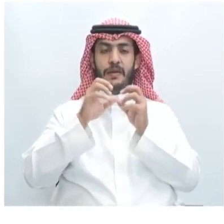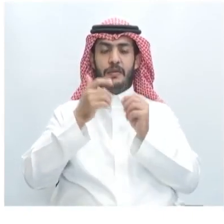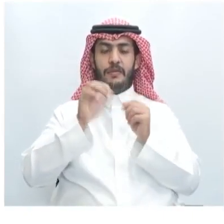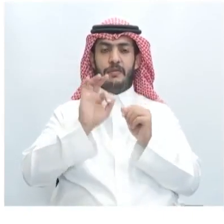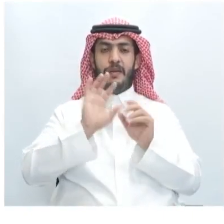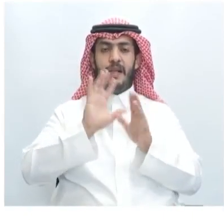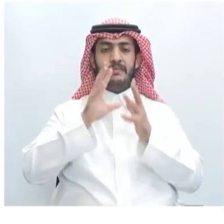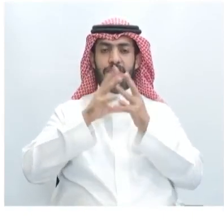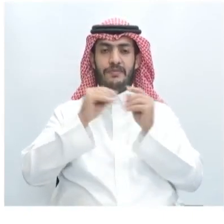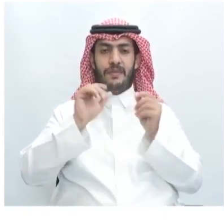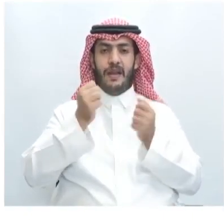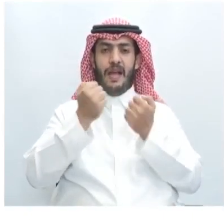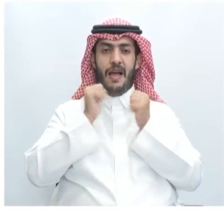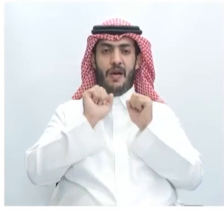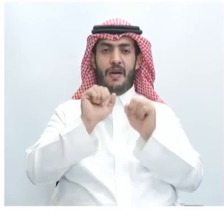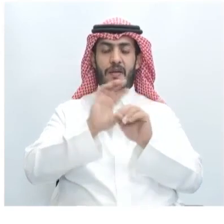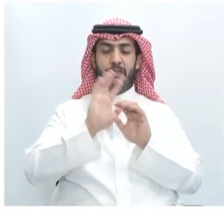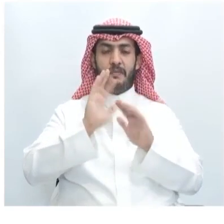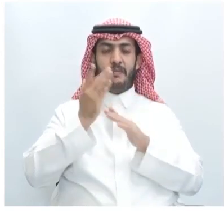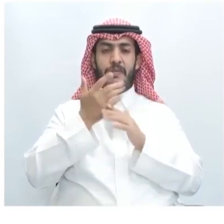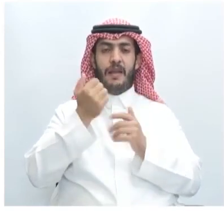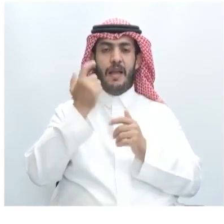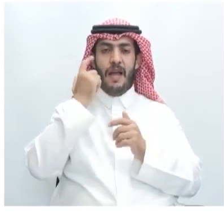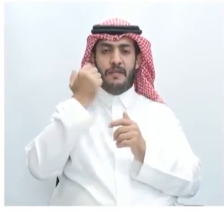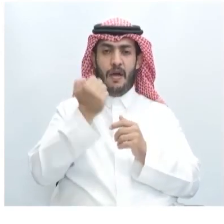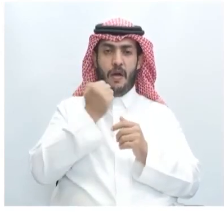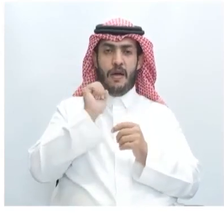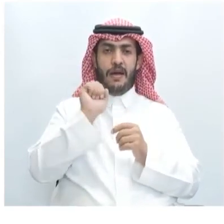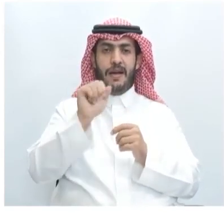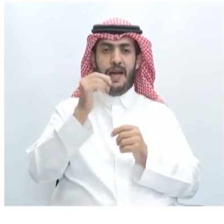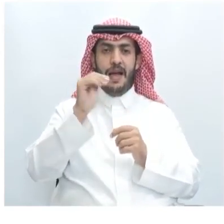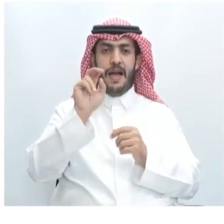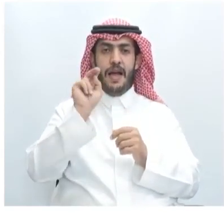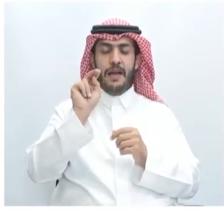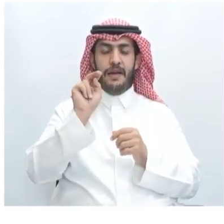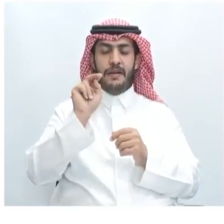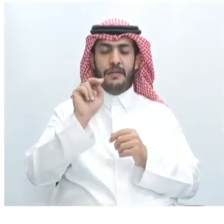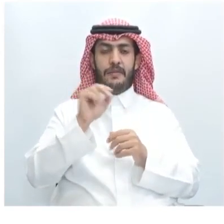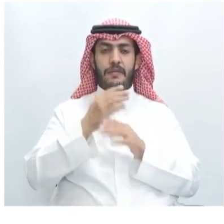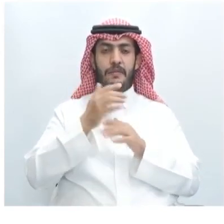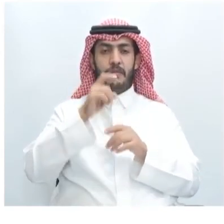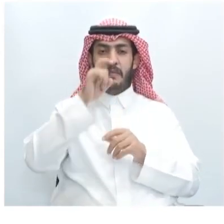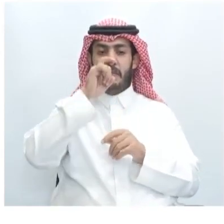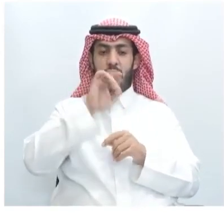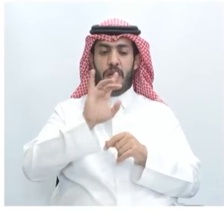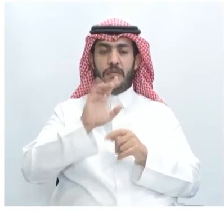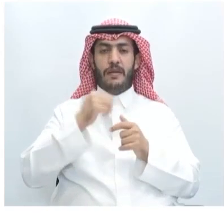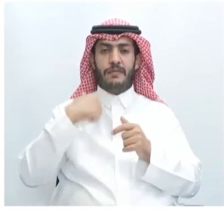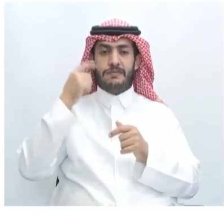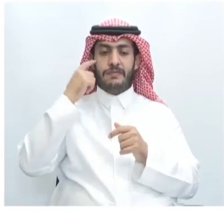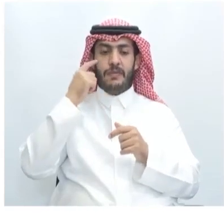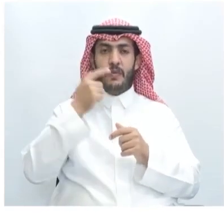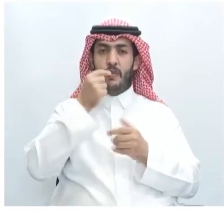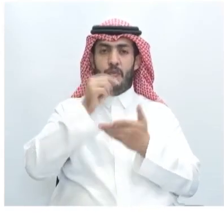ان ينجلي الحق فيعرف لمن له الحق يعرف لمن له الحق فلا يحتاج الى الى